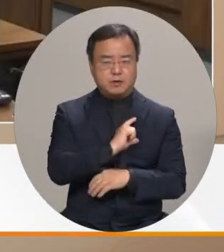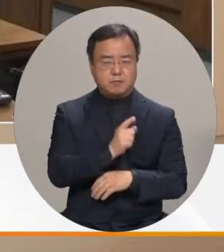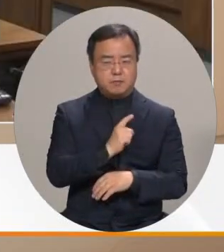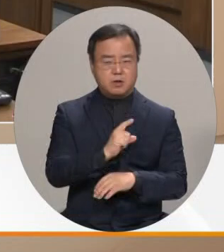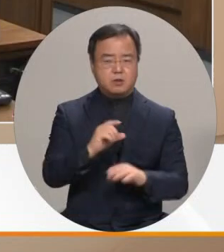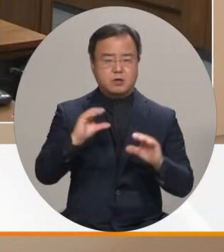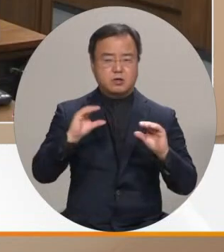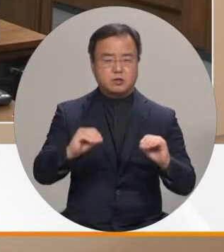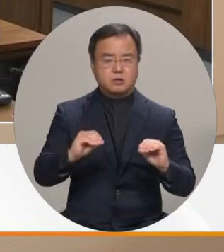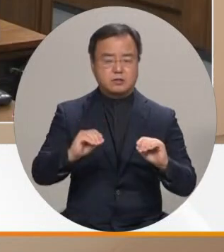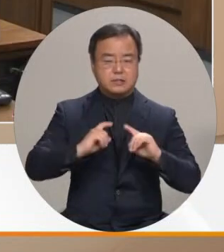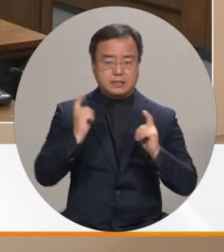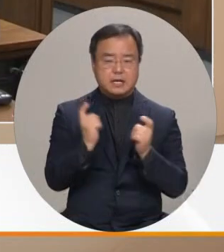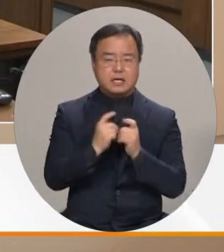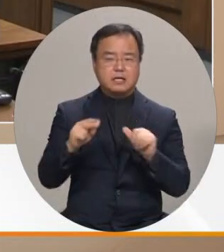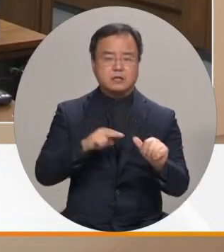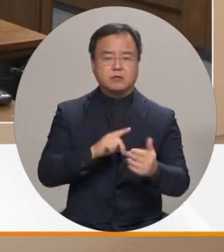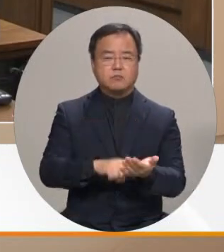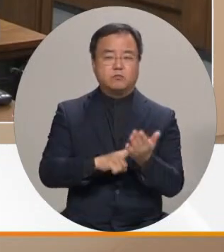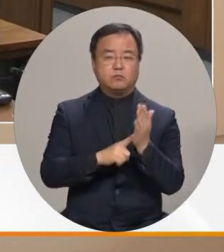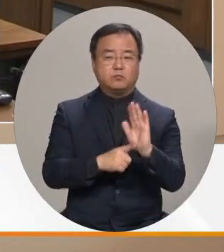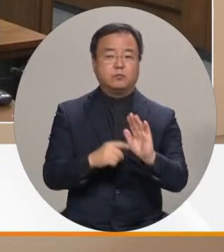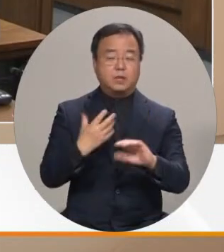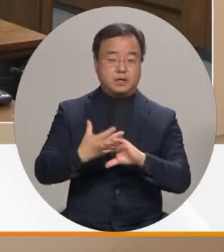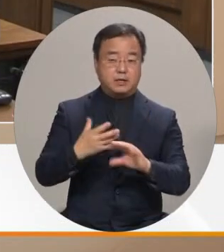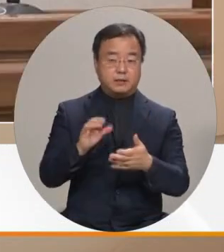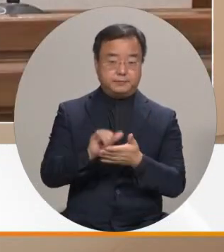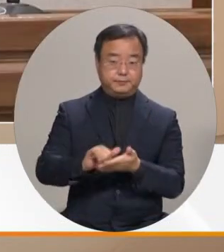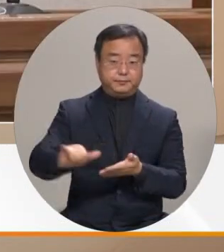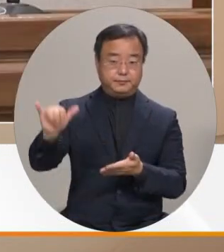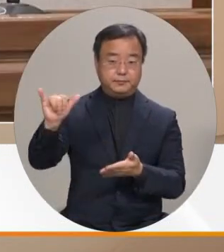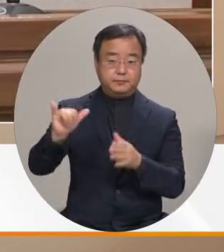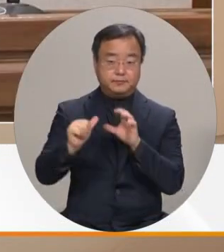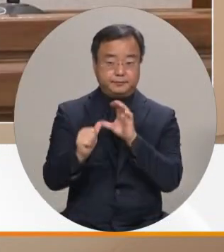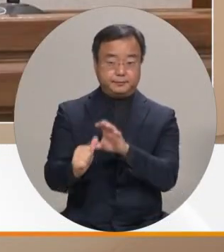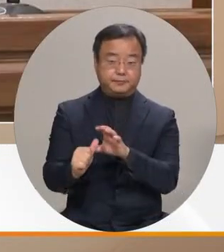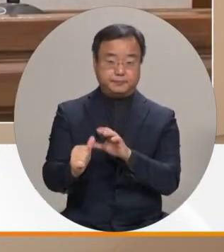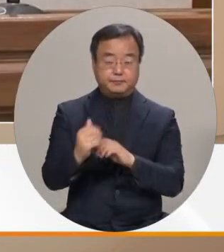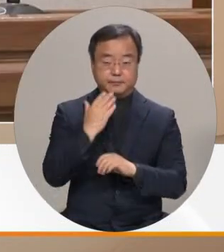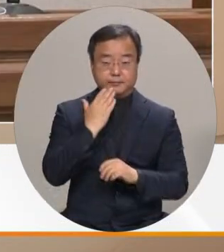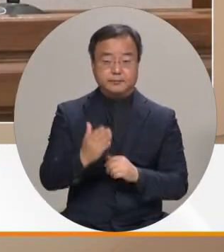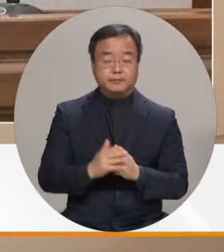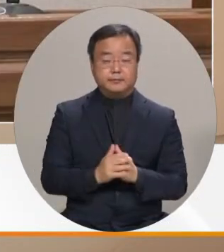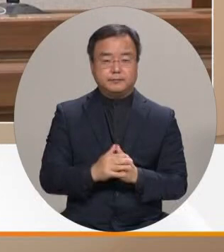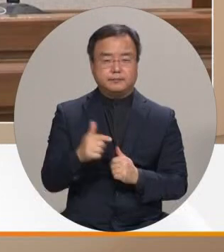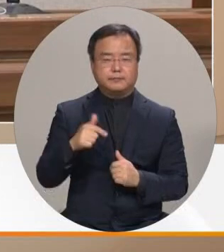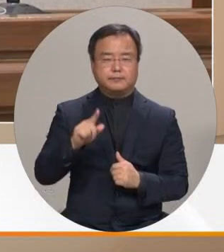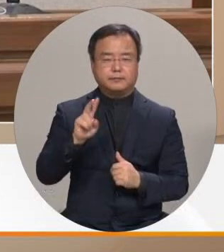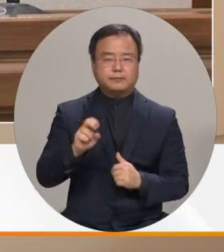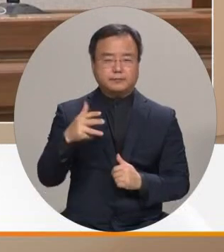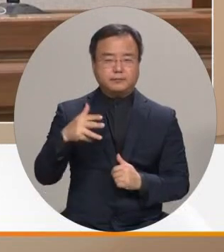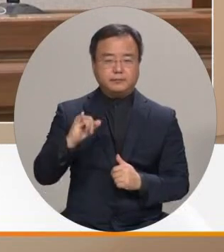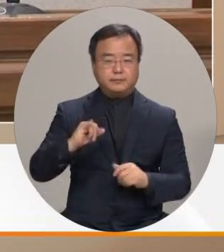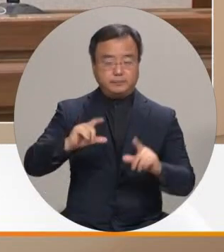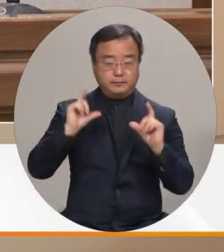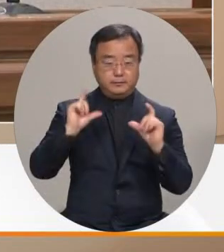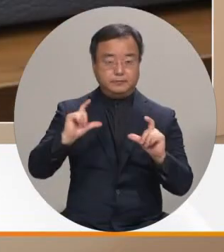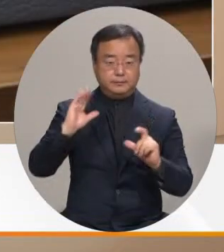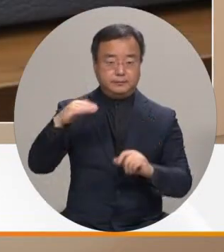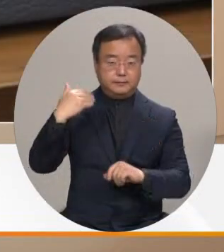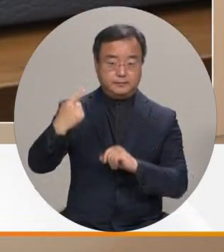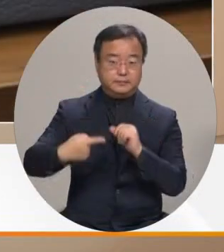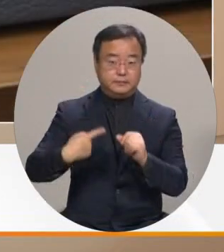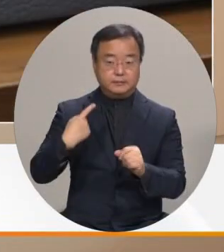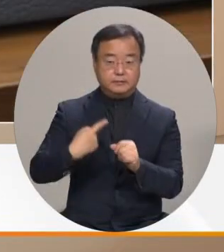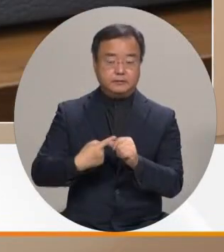뭐 신상공개 혹은 출국 금제 제재조치를 할 수 있고요 그다음에 감치 판결을 받고 1년 뒤에